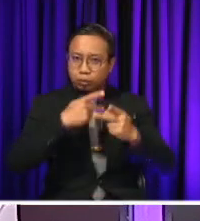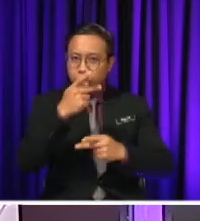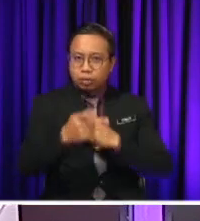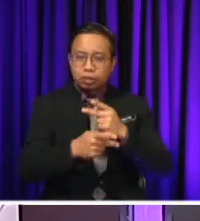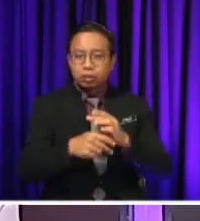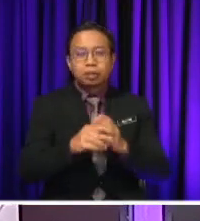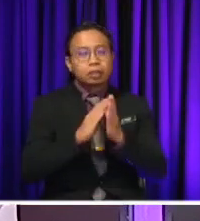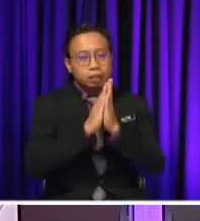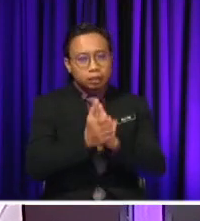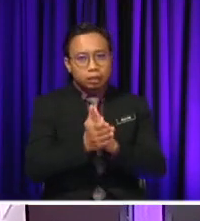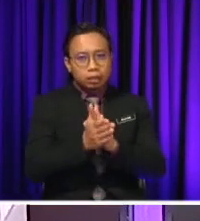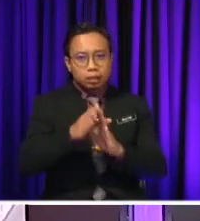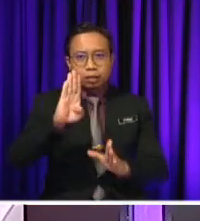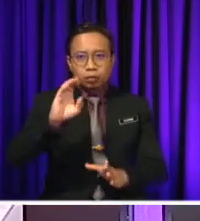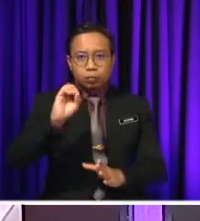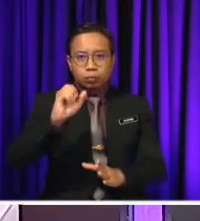menjadi pagi